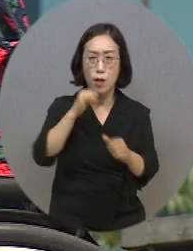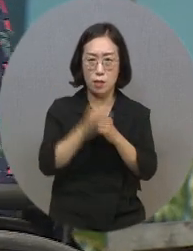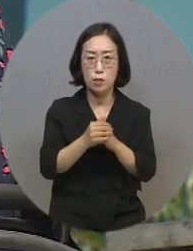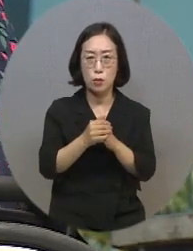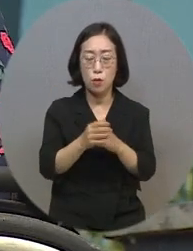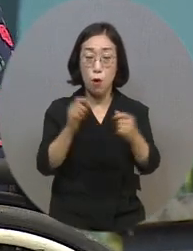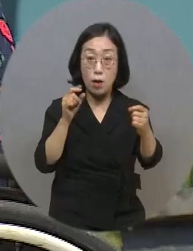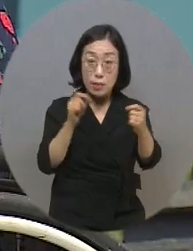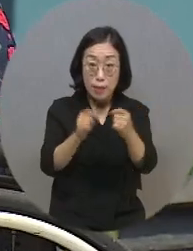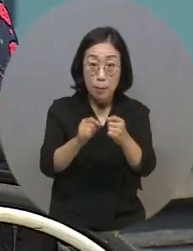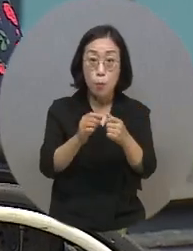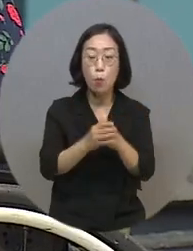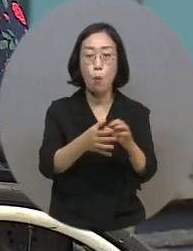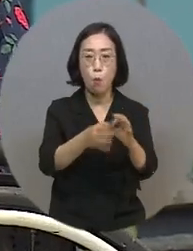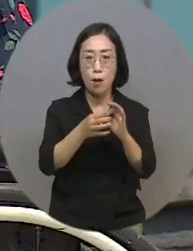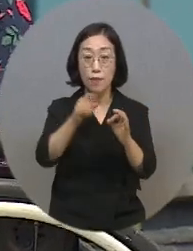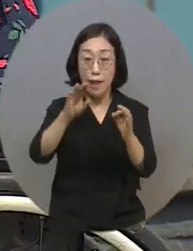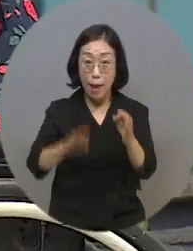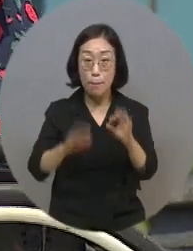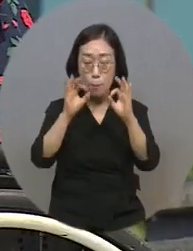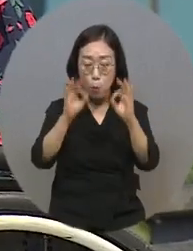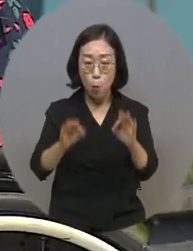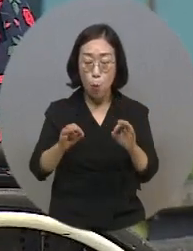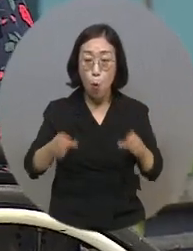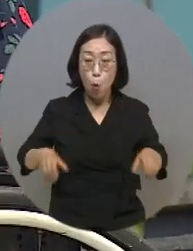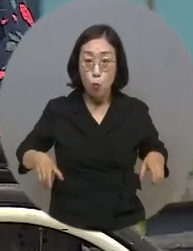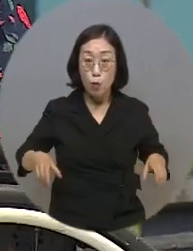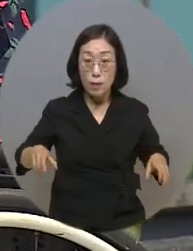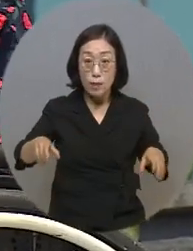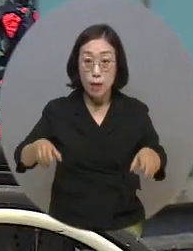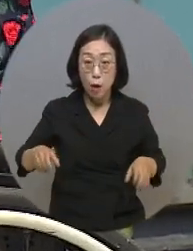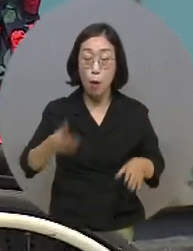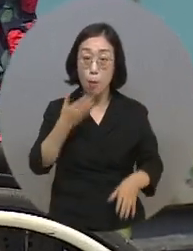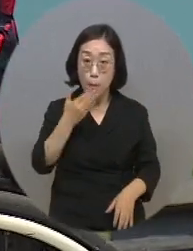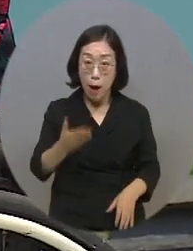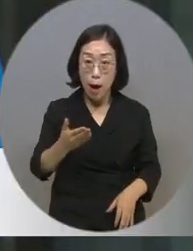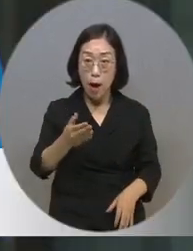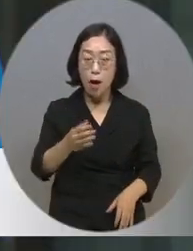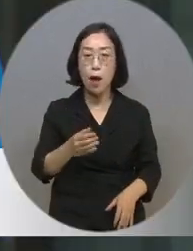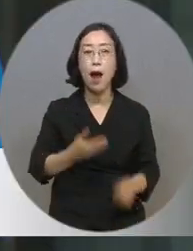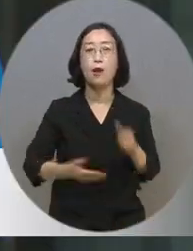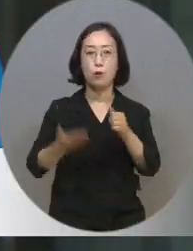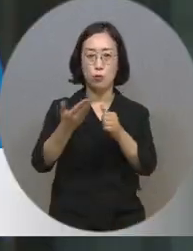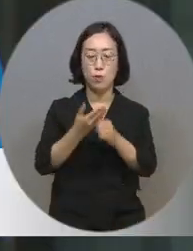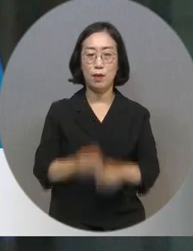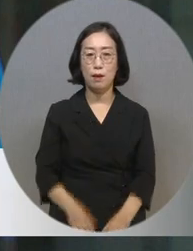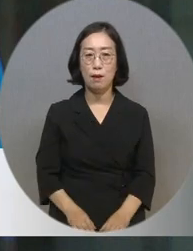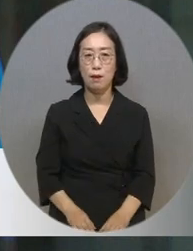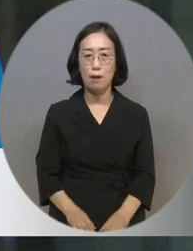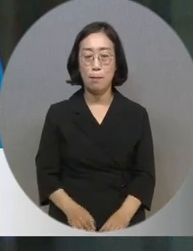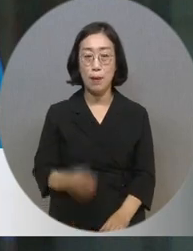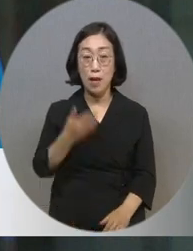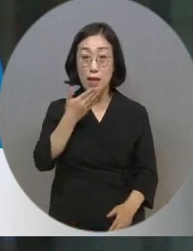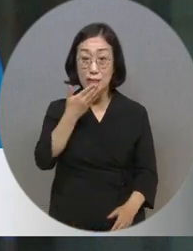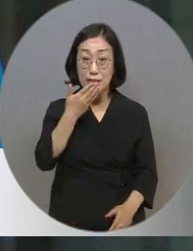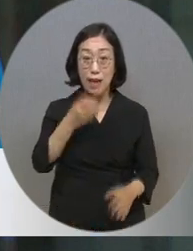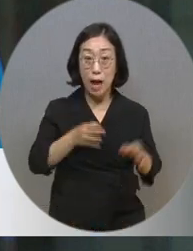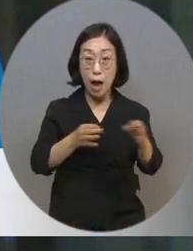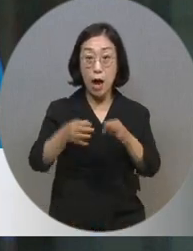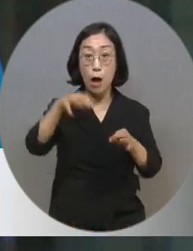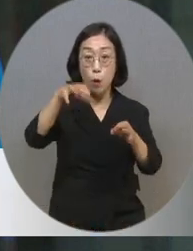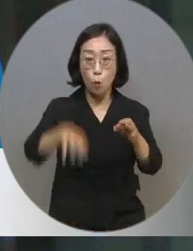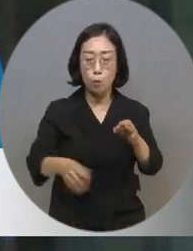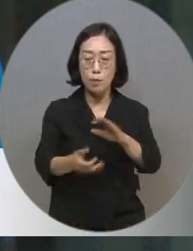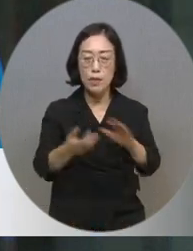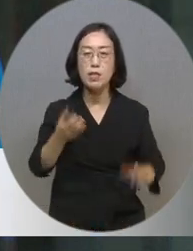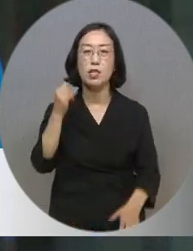접근성 레벨을 통해 휠체어가 접근할 수 있는 장소인지 알려줍니다 이제 목적지가 식당이면 그 식당에